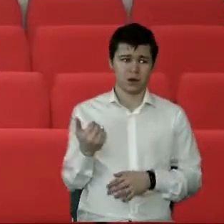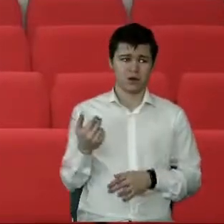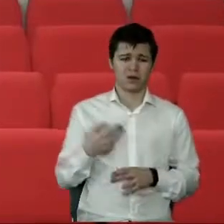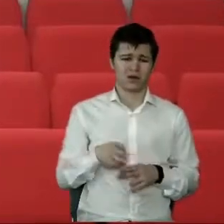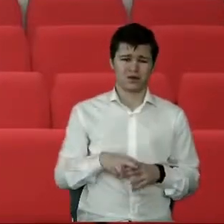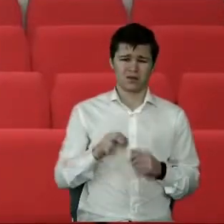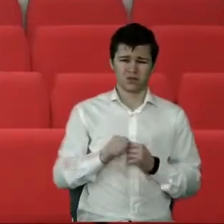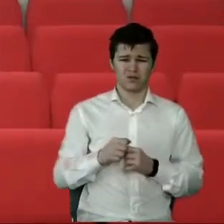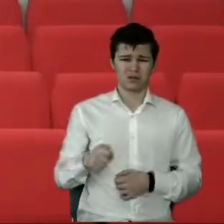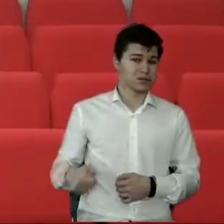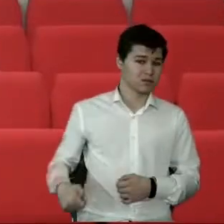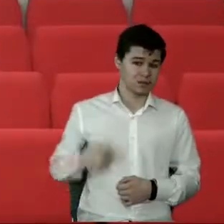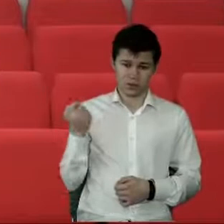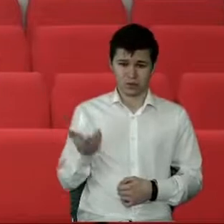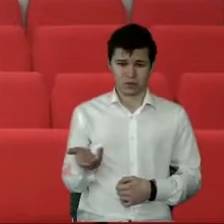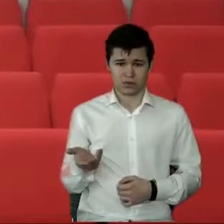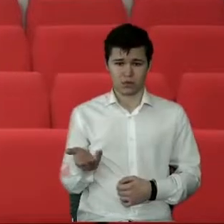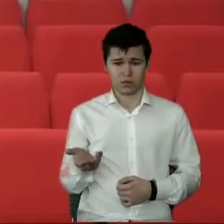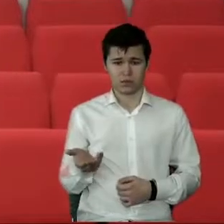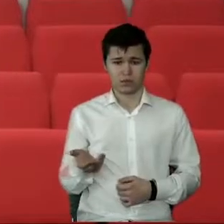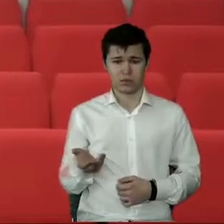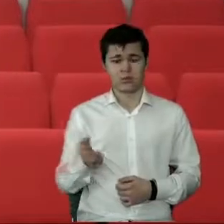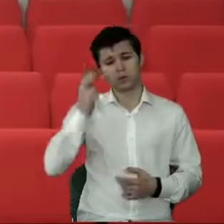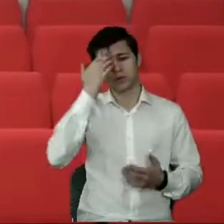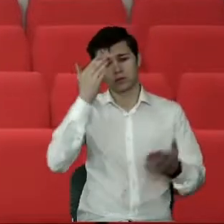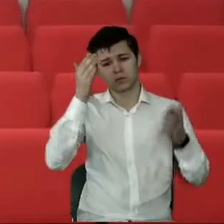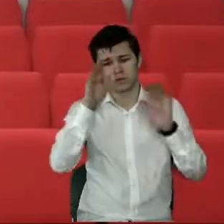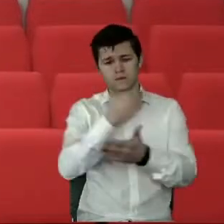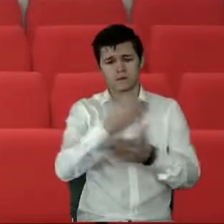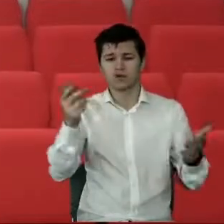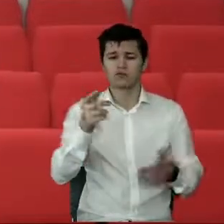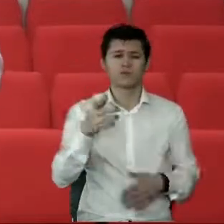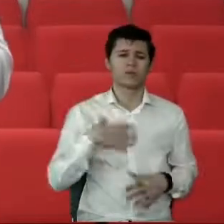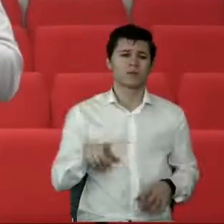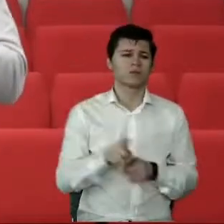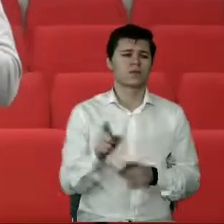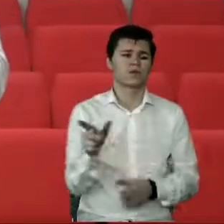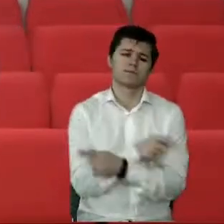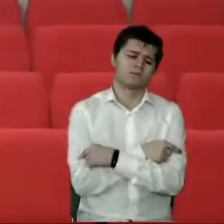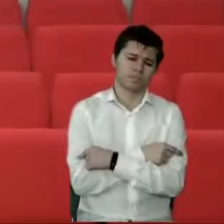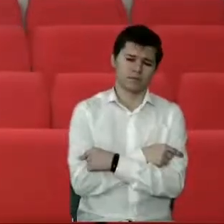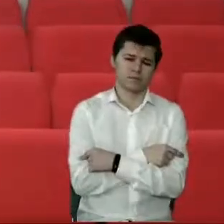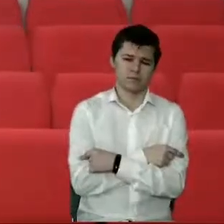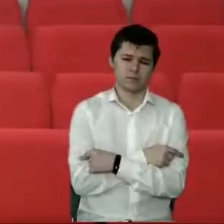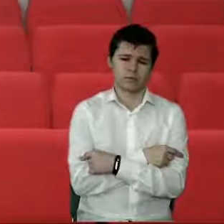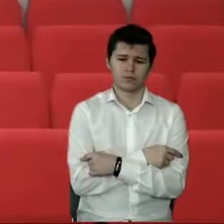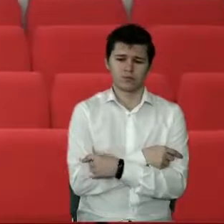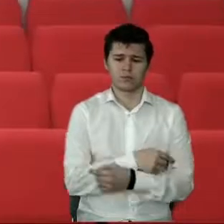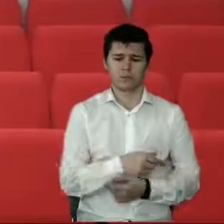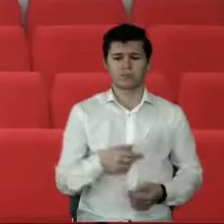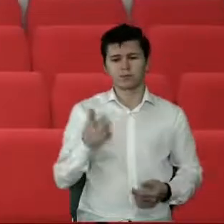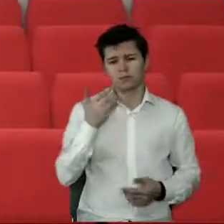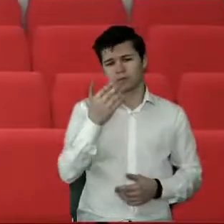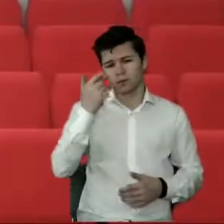будет напрасно. Да благословит нас Господь, чтобы наши руки не опускались. Чтобы в первую очередь мы понимали, что наша